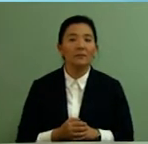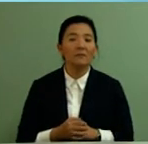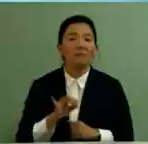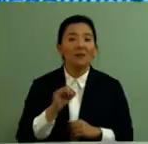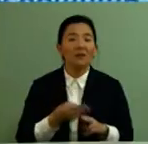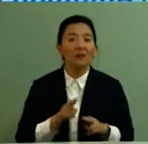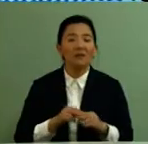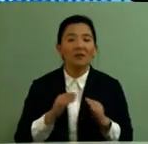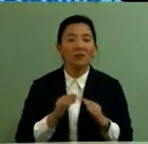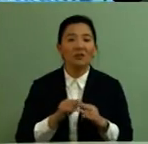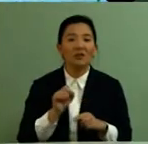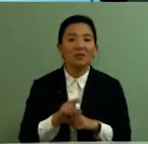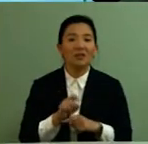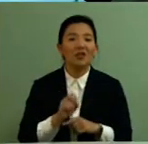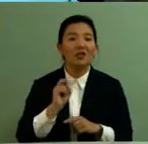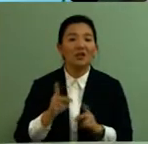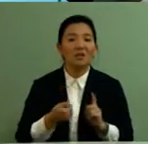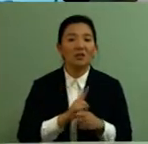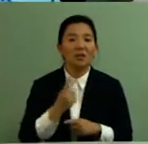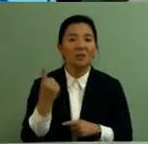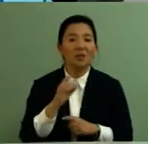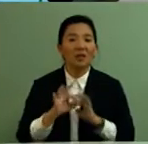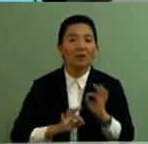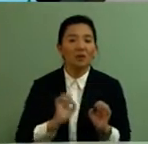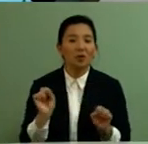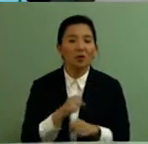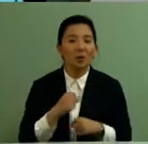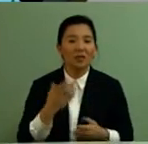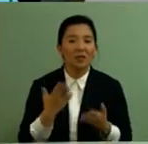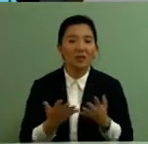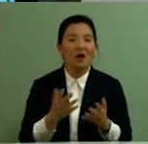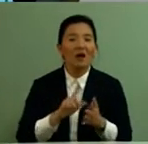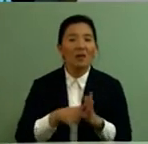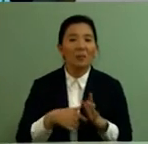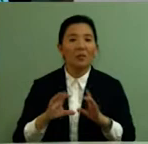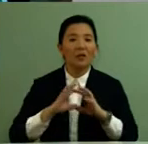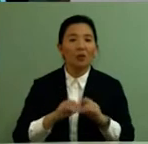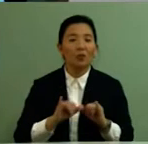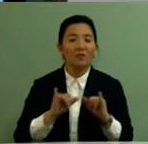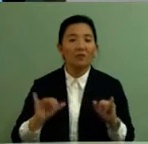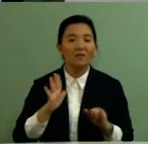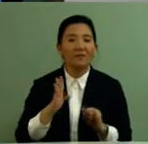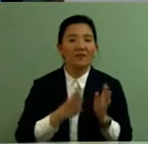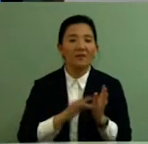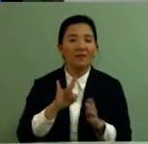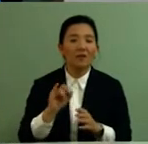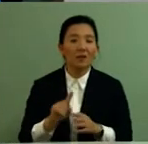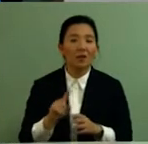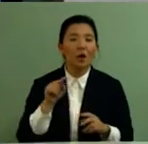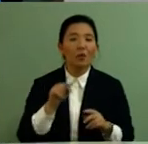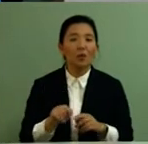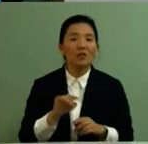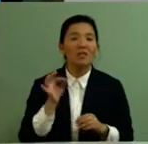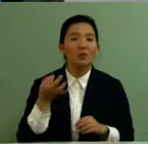И эти домашние задачи. Как изменилась первая космическая скорость, если бы радиус планеты увеличился в 9 раз? То